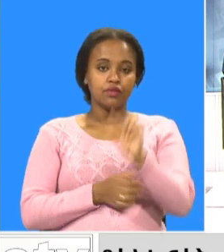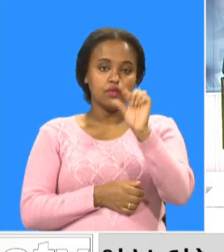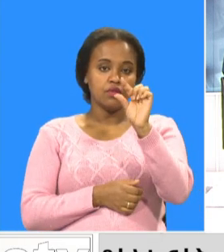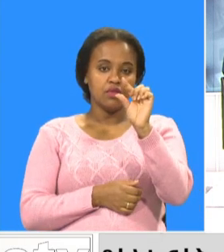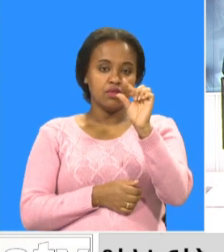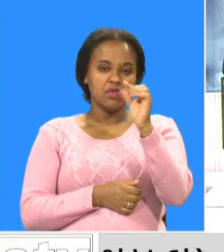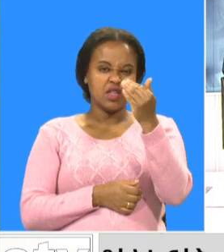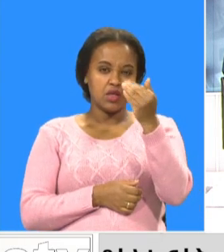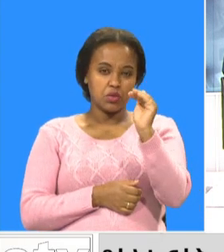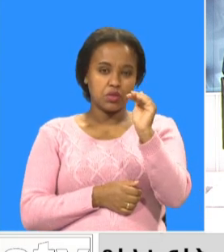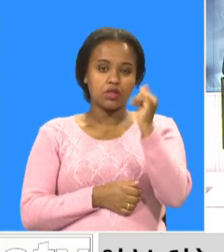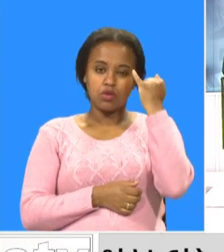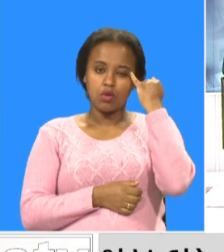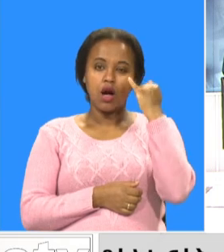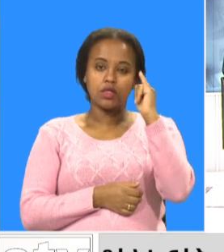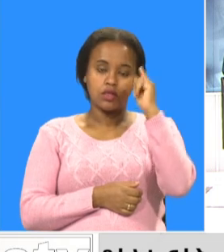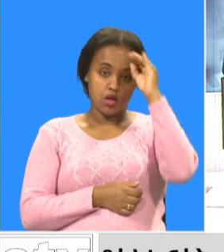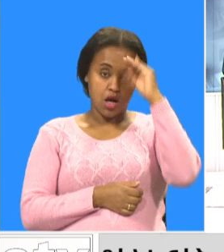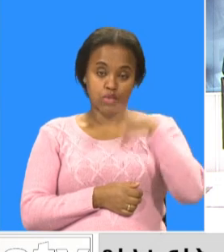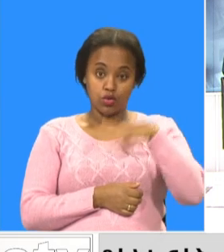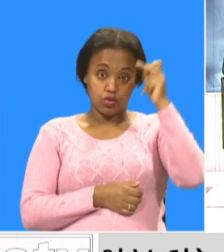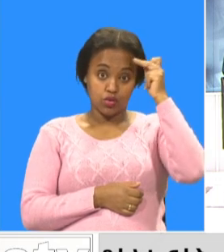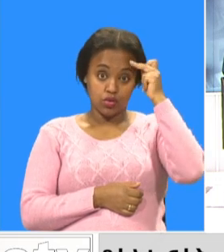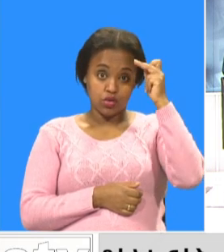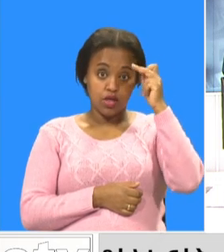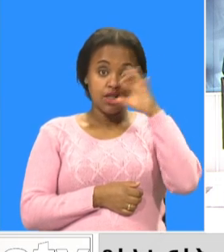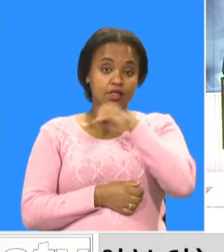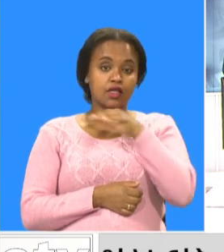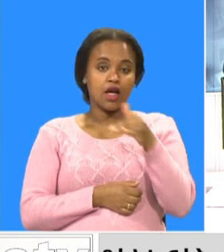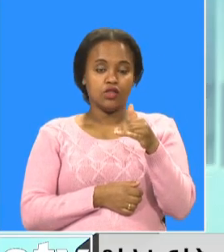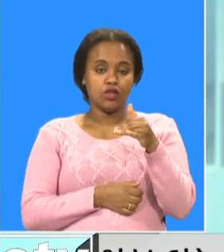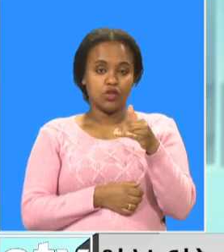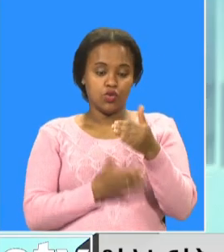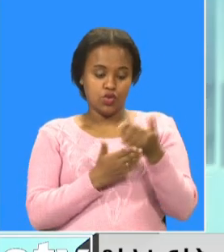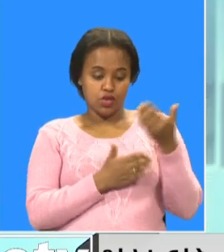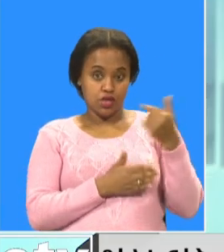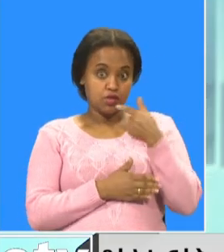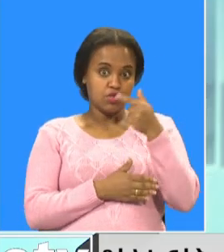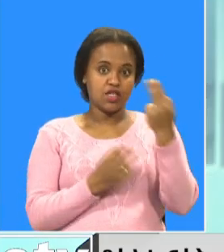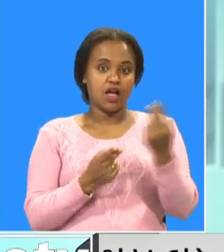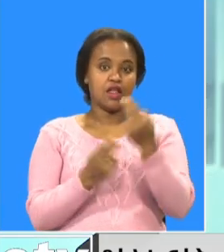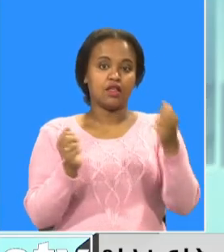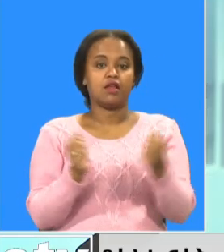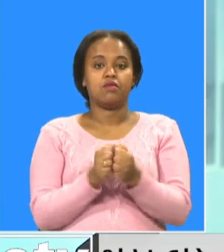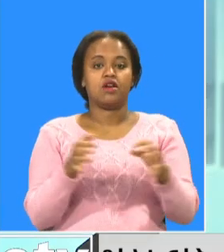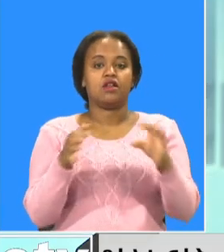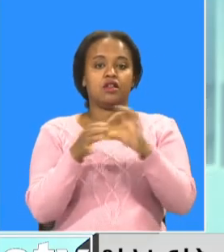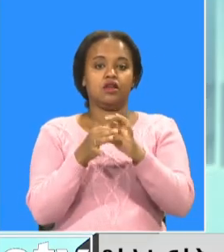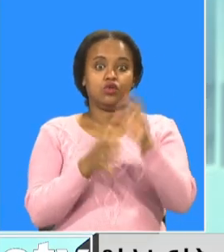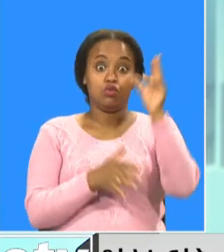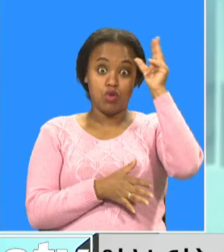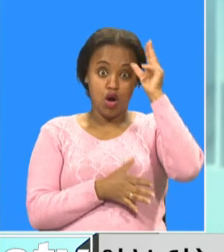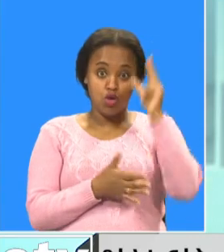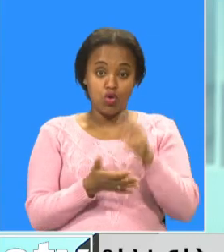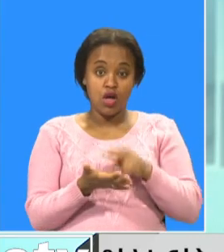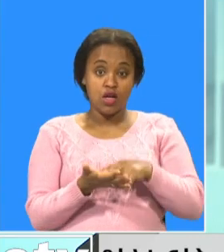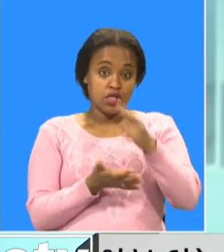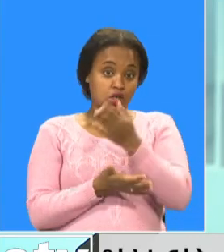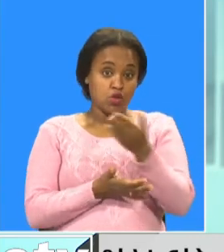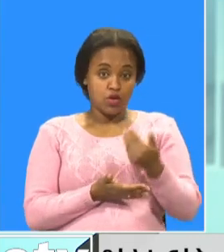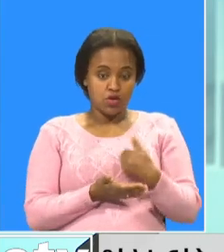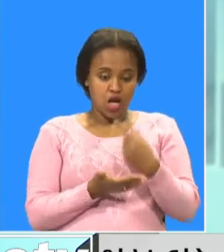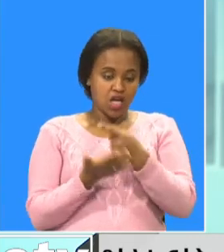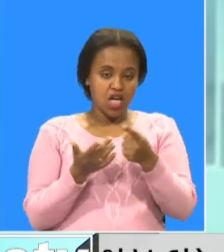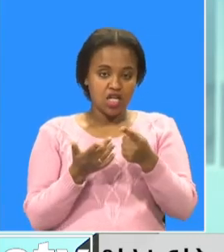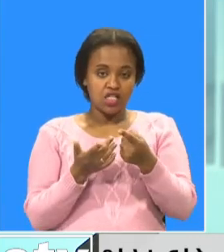የተወሰኑ ሐሳቦችን አቶ ደምሩም ስላልጨረሱ ቀደም ሲል ካጠቃቀም ጋር የተያያዙ አሁን ብርሃኑ የሚያነሳቸው ነገሮች አሉ። አንዳንድ